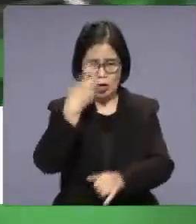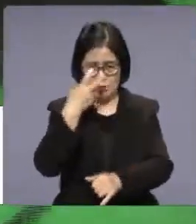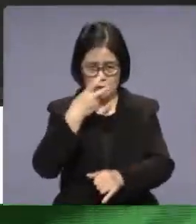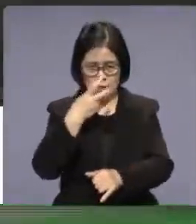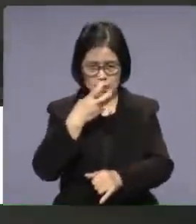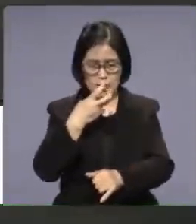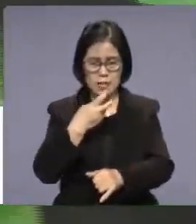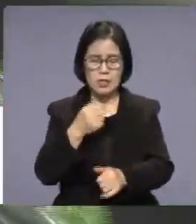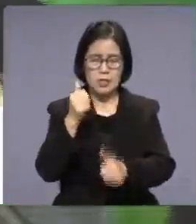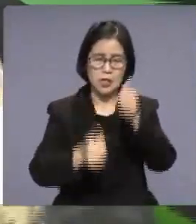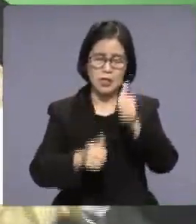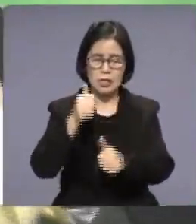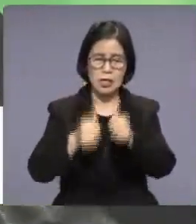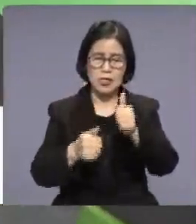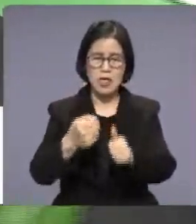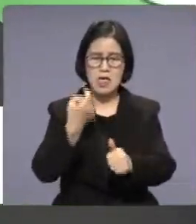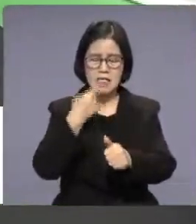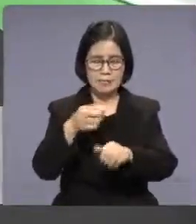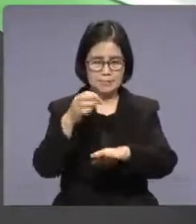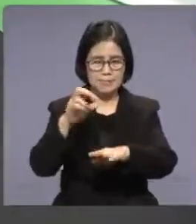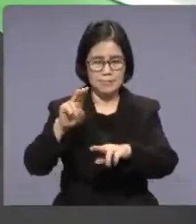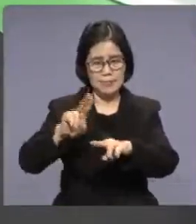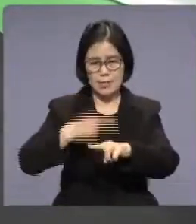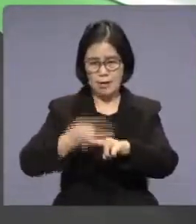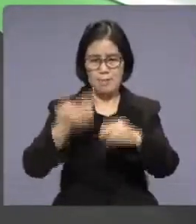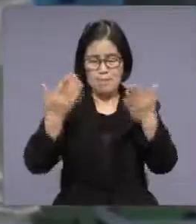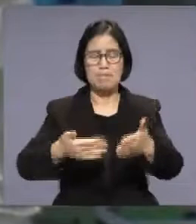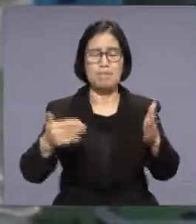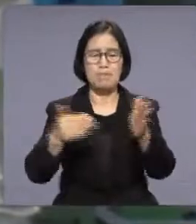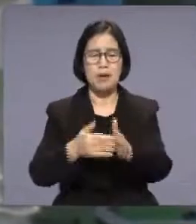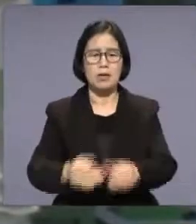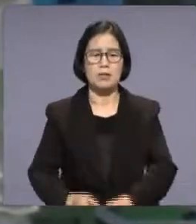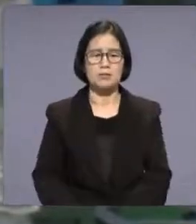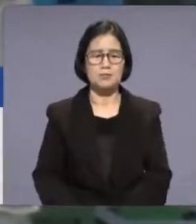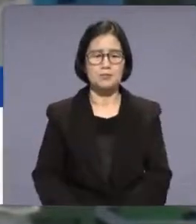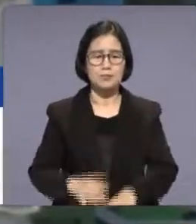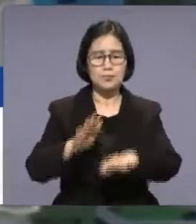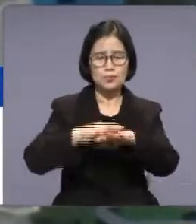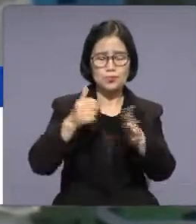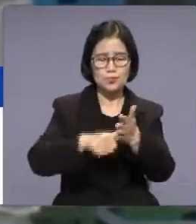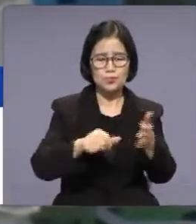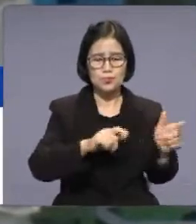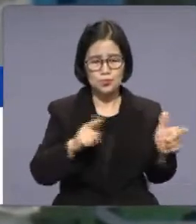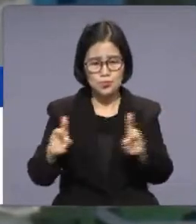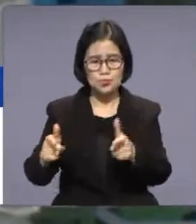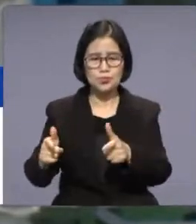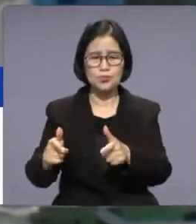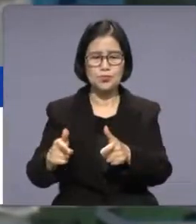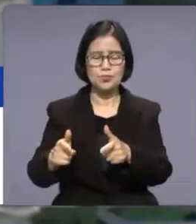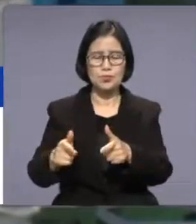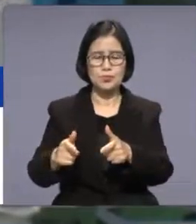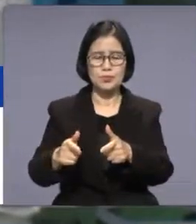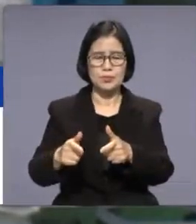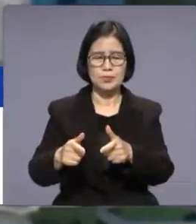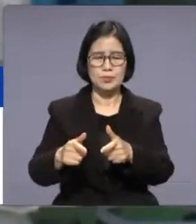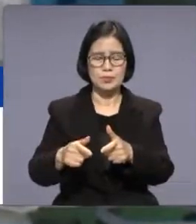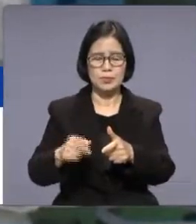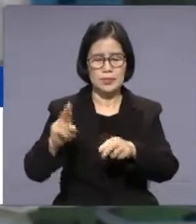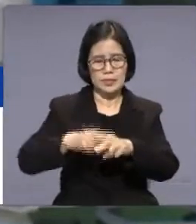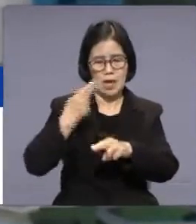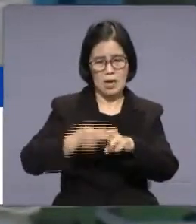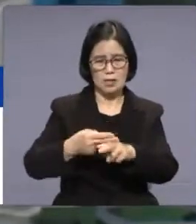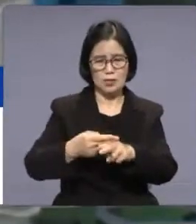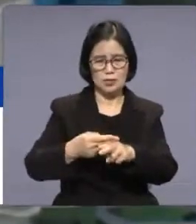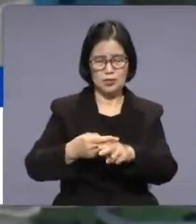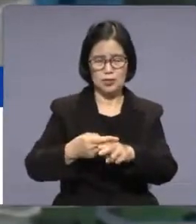GAP 경진대회에서 금상을 수상하기도 했습니다. 농수산물 쪽에서 이제 그 상 자체가 좀